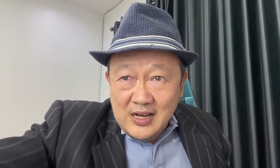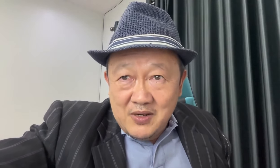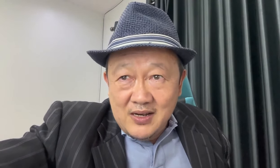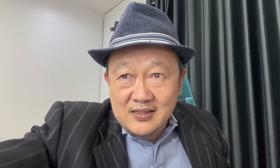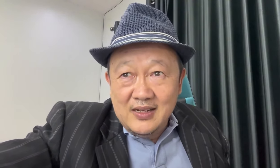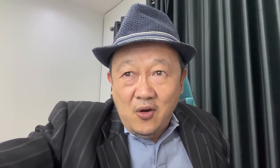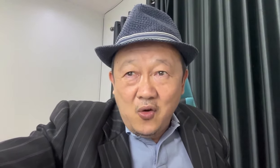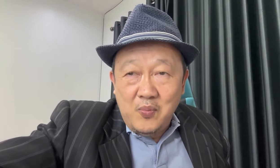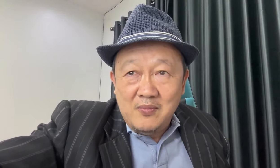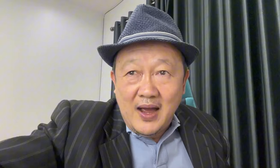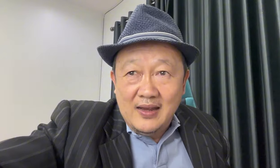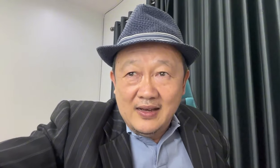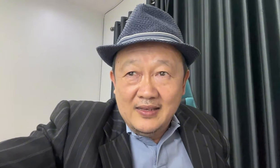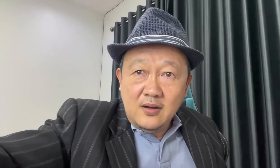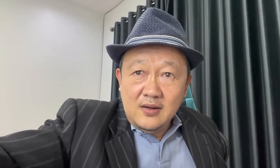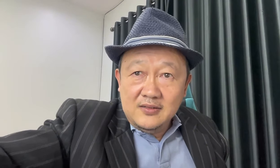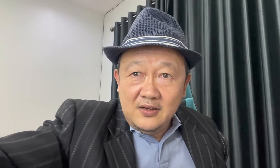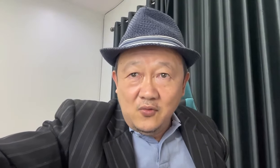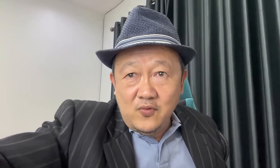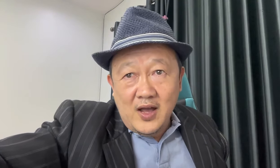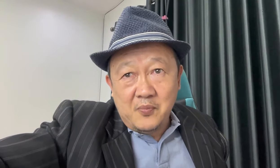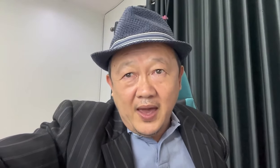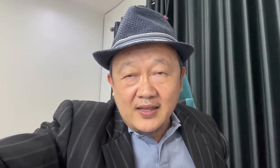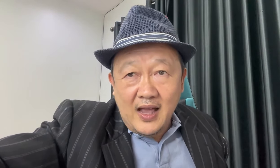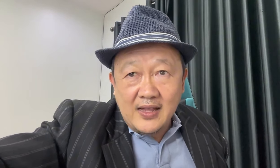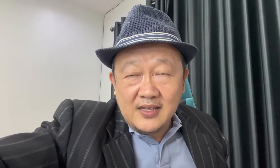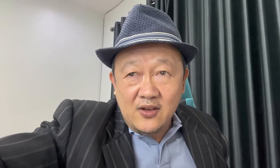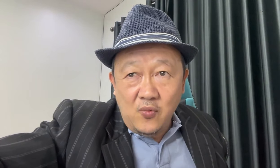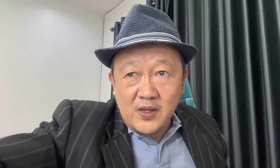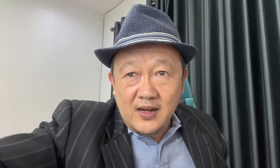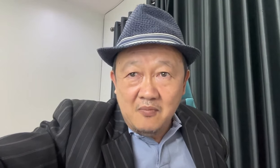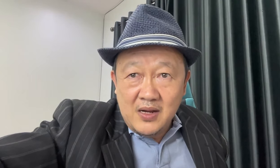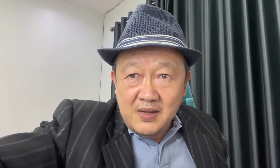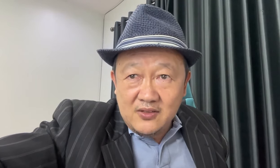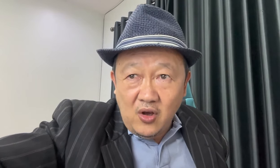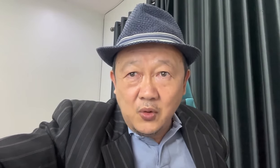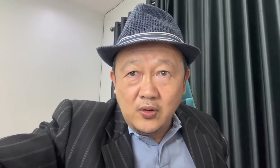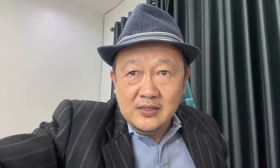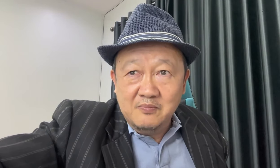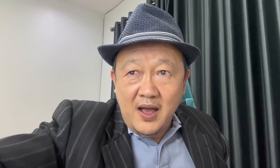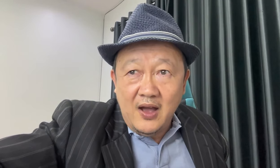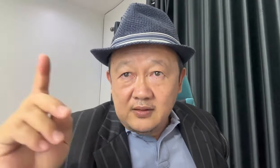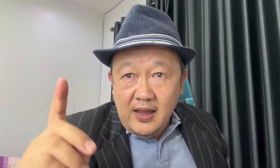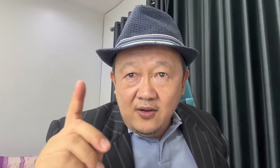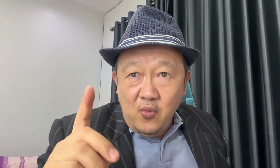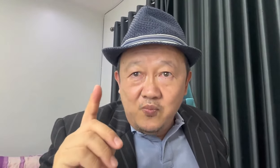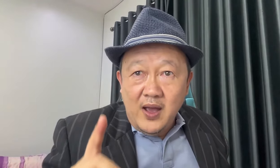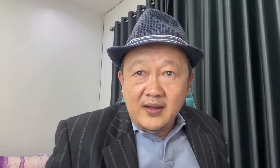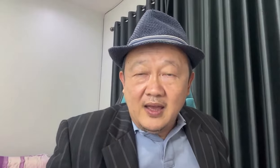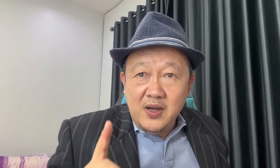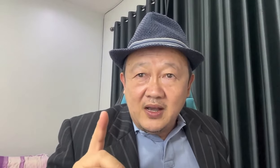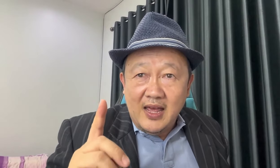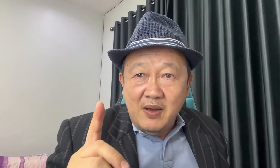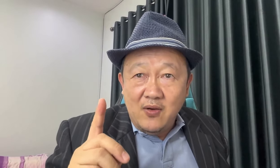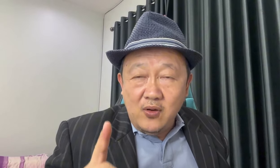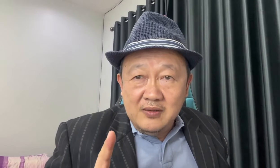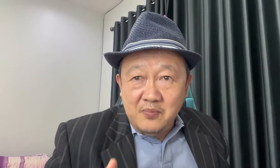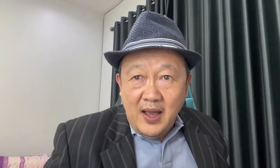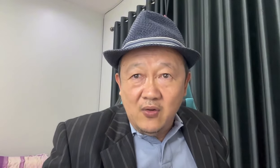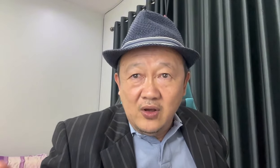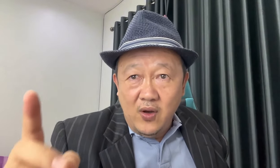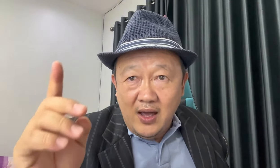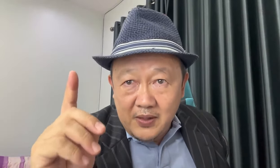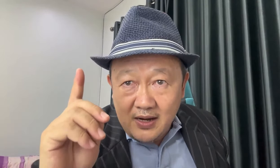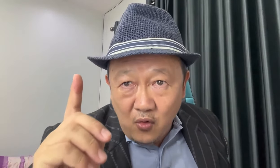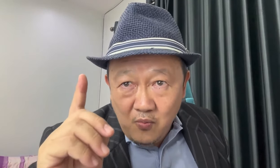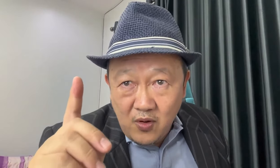จนเกือบขึ้นครึ่งนึงของงบประมาณเลยก็เลยสรุปว่าแผนการใช้งบนั่นน่ะมันไม่ตอบโจทย์หรือเปล่าตั้งงบมาเนี่ยเพื่อใครบางคนหรือ